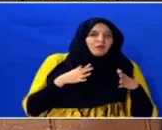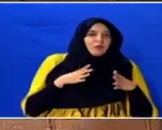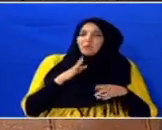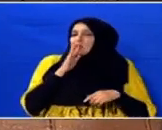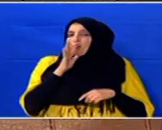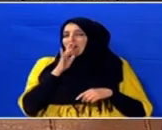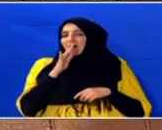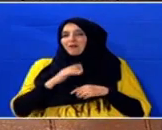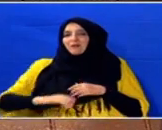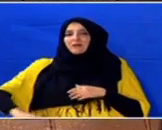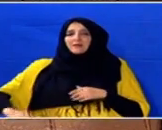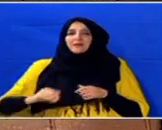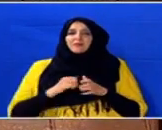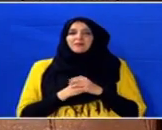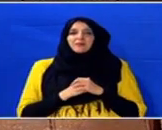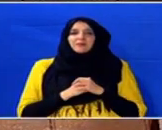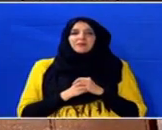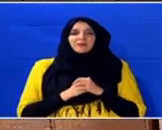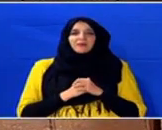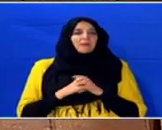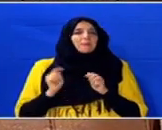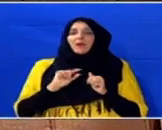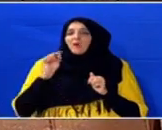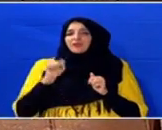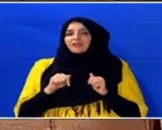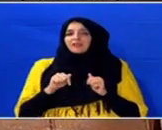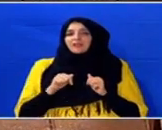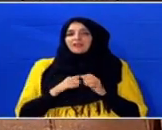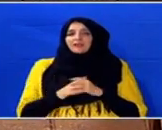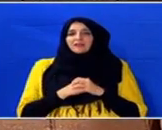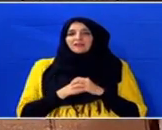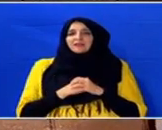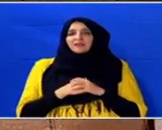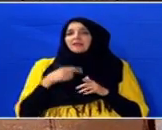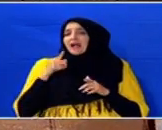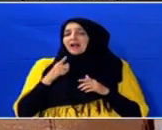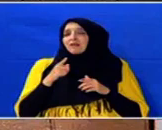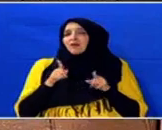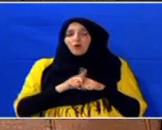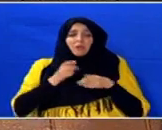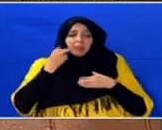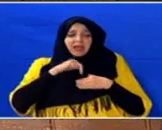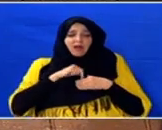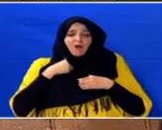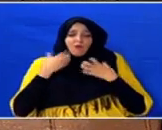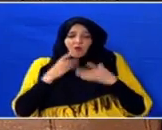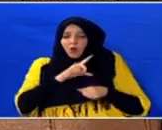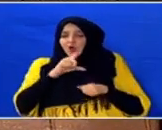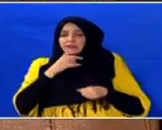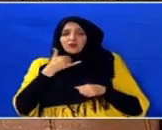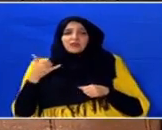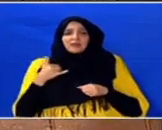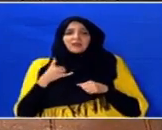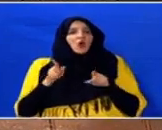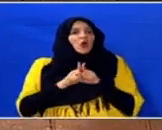درجة الفرض، هي ليست فرضا ليست واجبا، هي نوت أن تصوم هذه النافلة